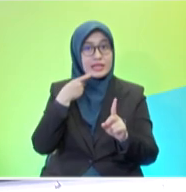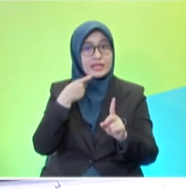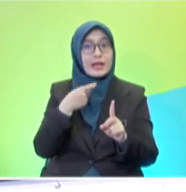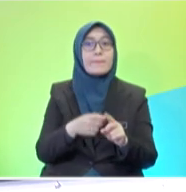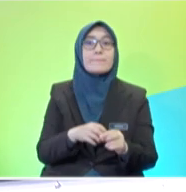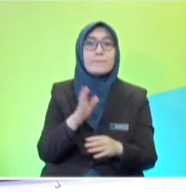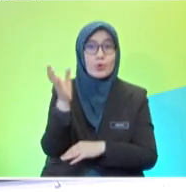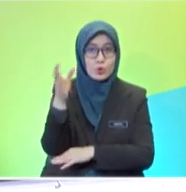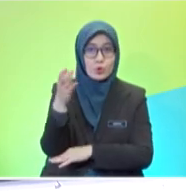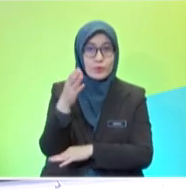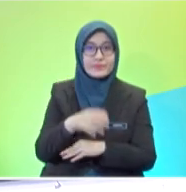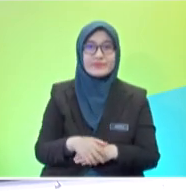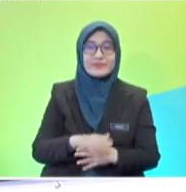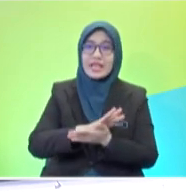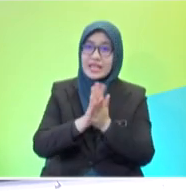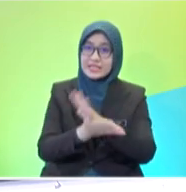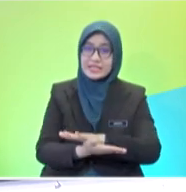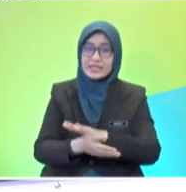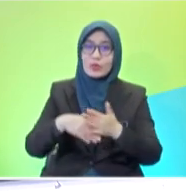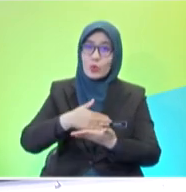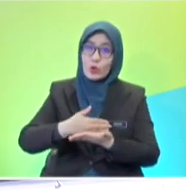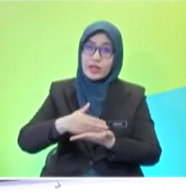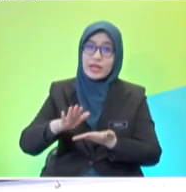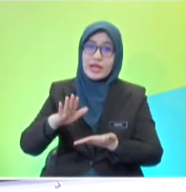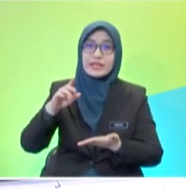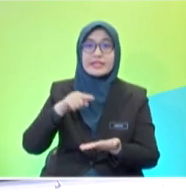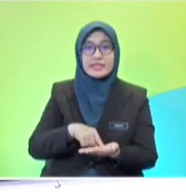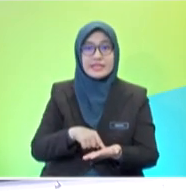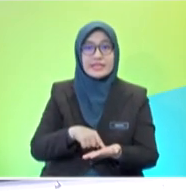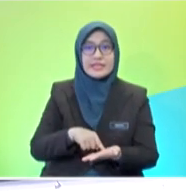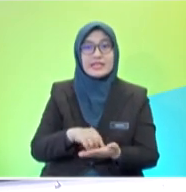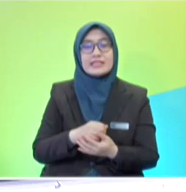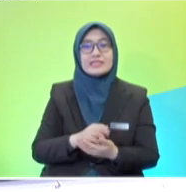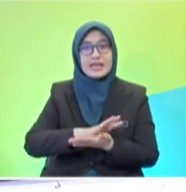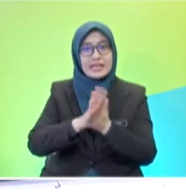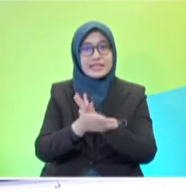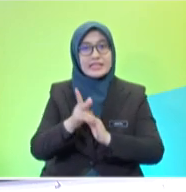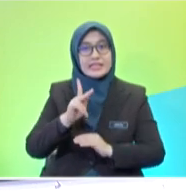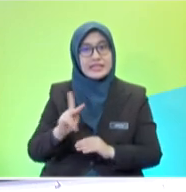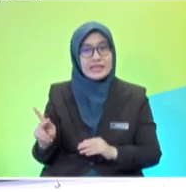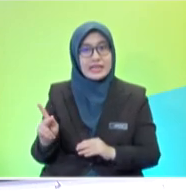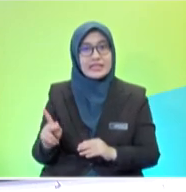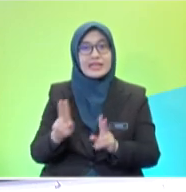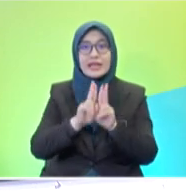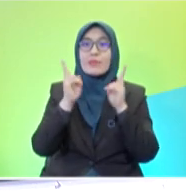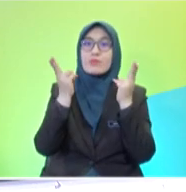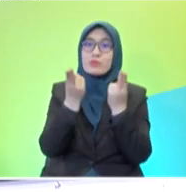operasi tolak ini akan menyebabkan satu himpunan itu menjadi berkurang